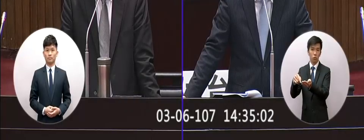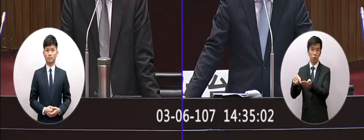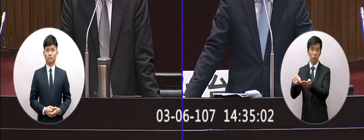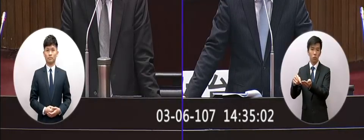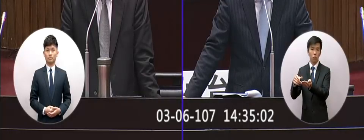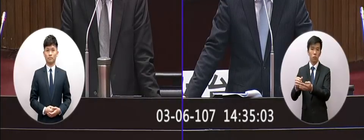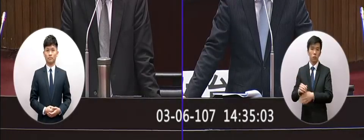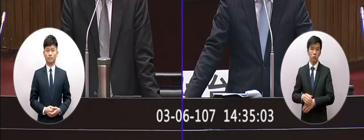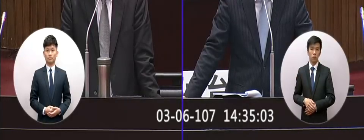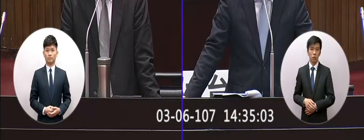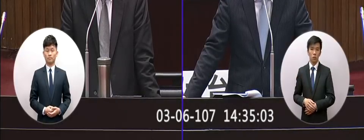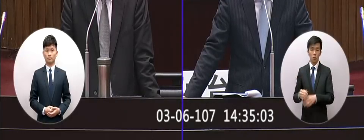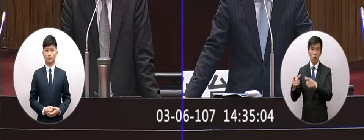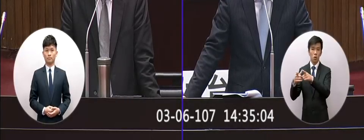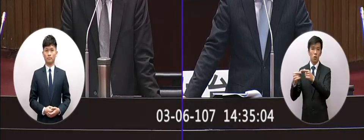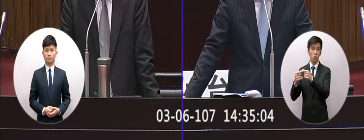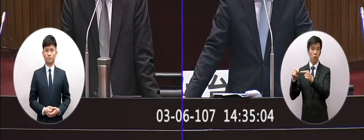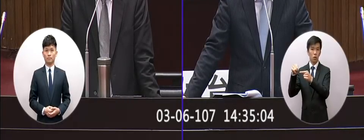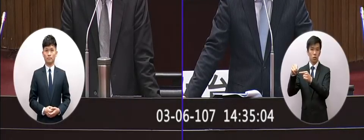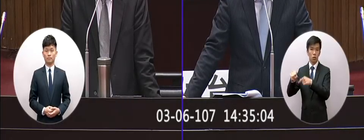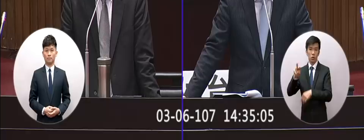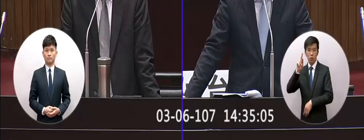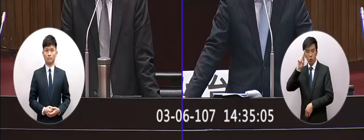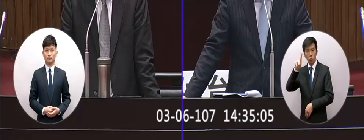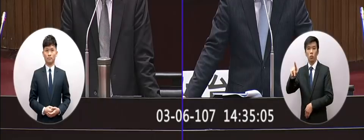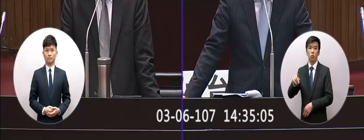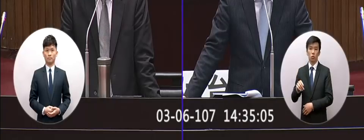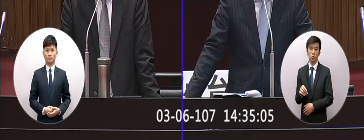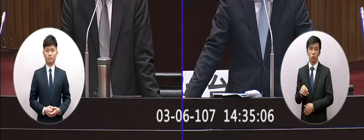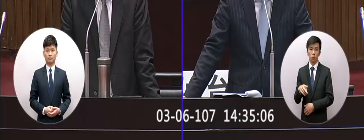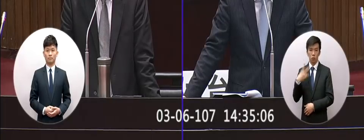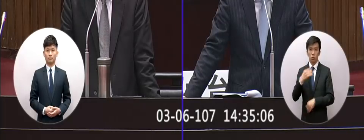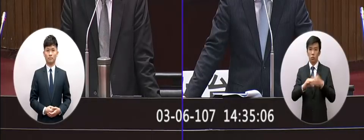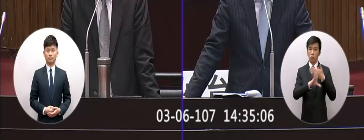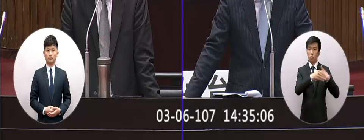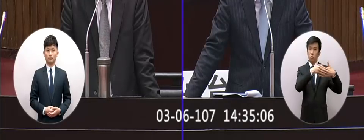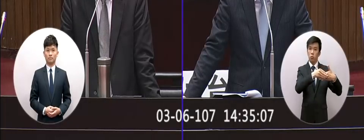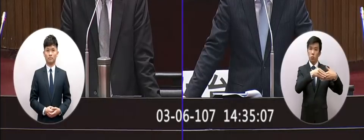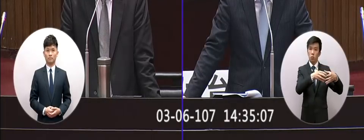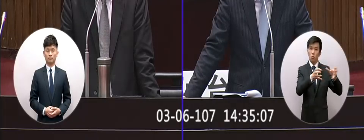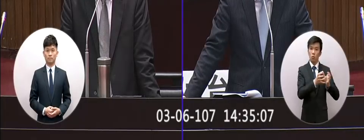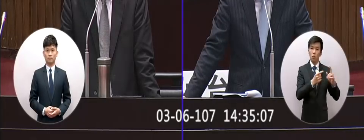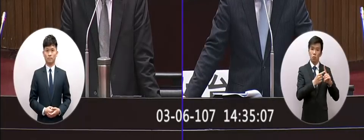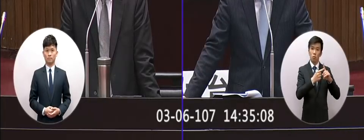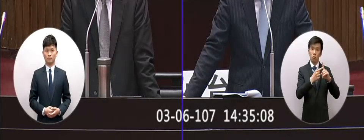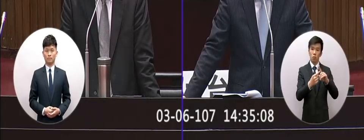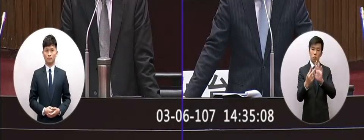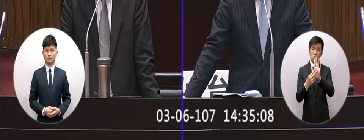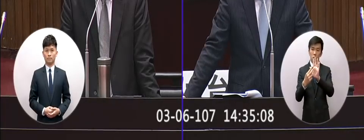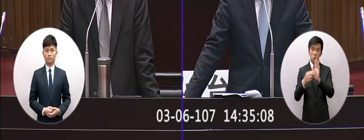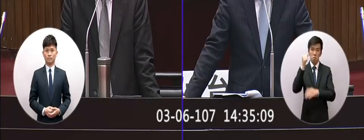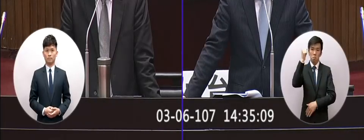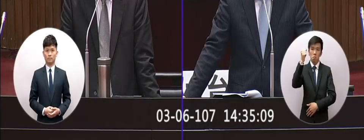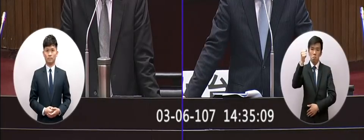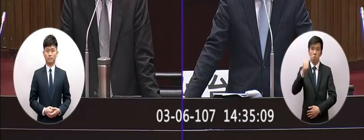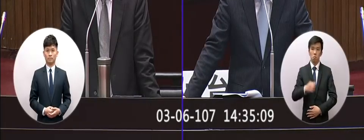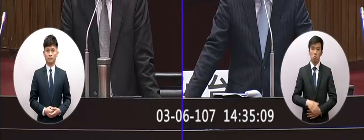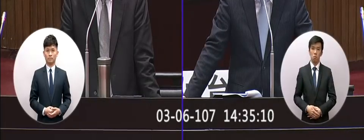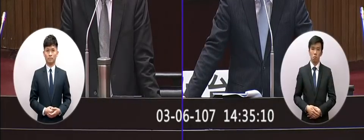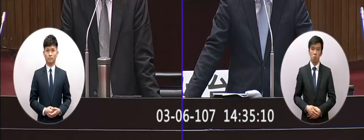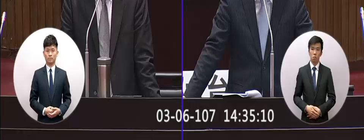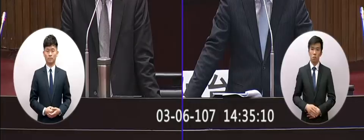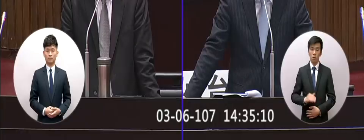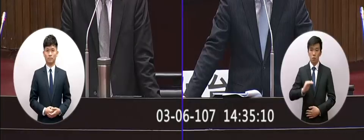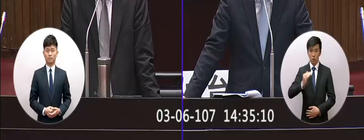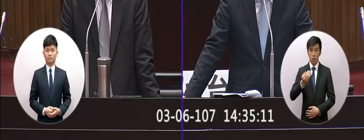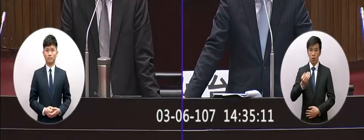人他执法过当啊，外交部可能也出来做了一些抗议，但是呢，我们在日本的代